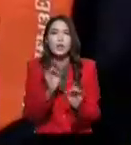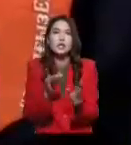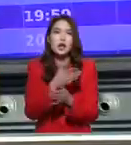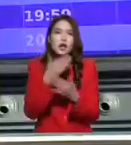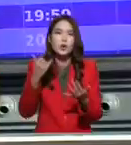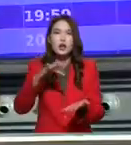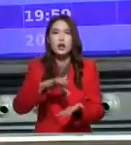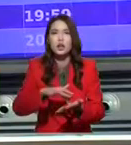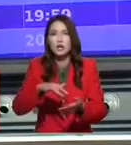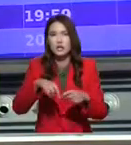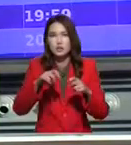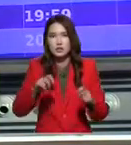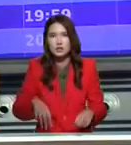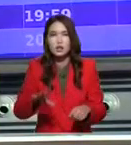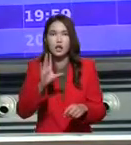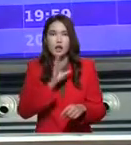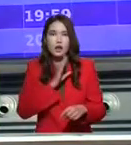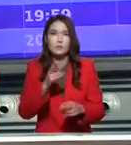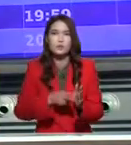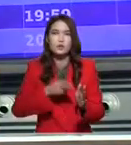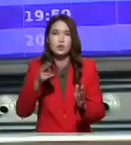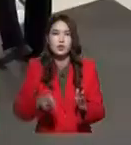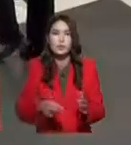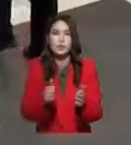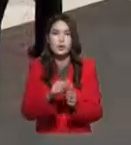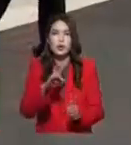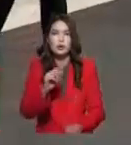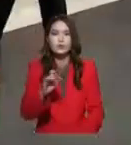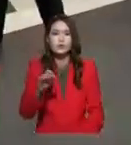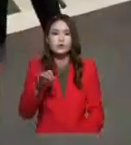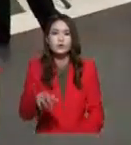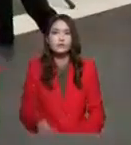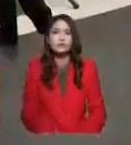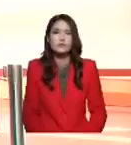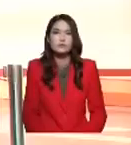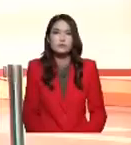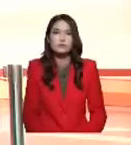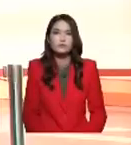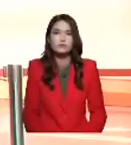«Нерассказанное». Интерактивная арт-инсталляция открылась на железнодорожном вокзале Нурлажол.